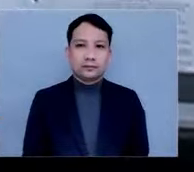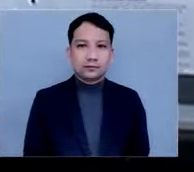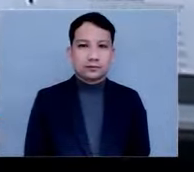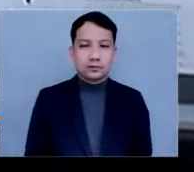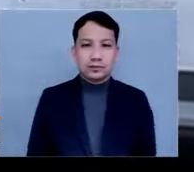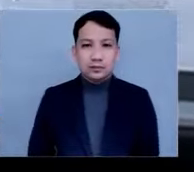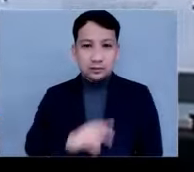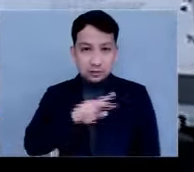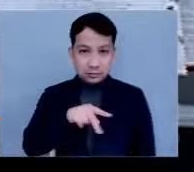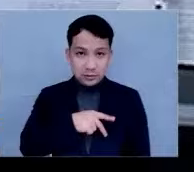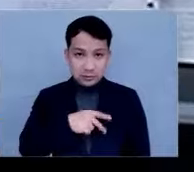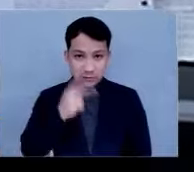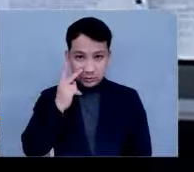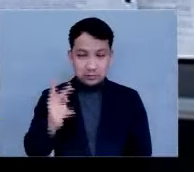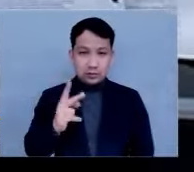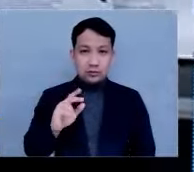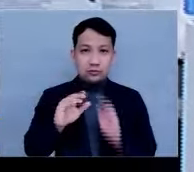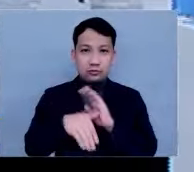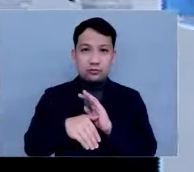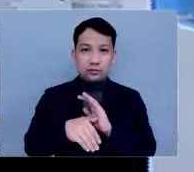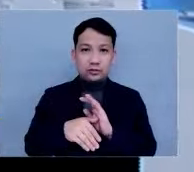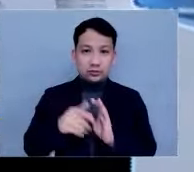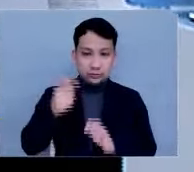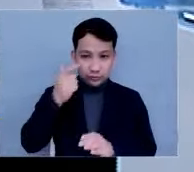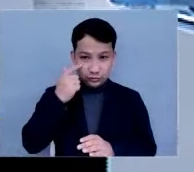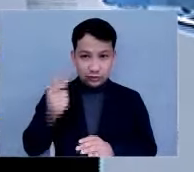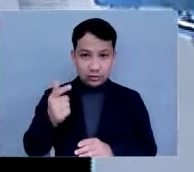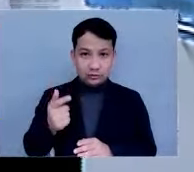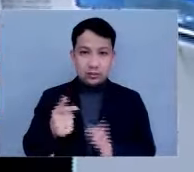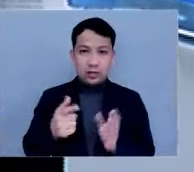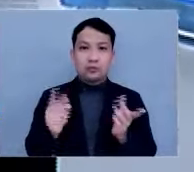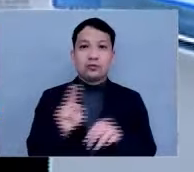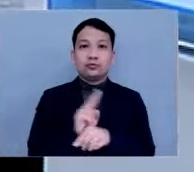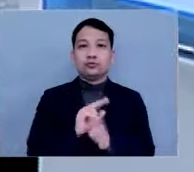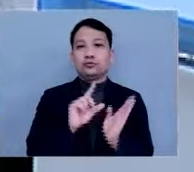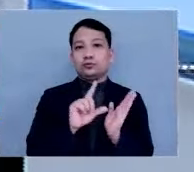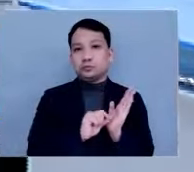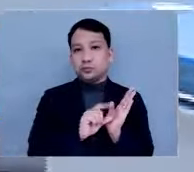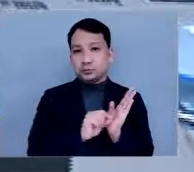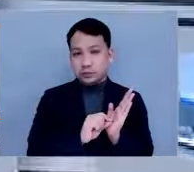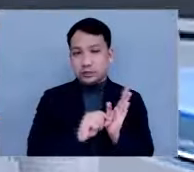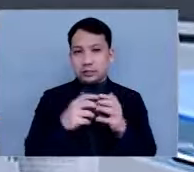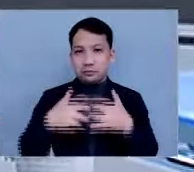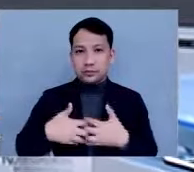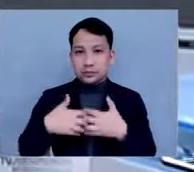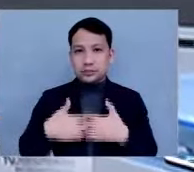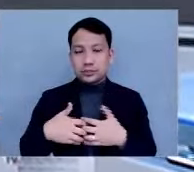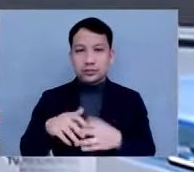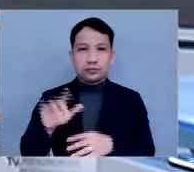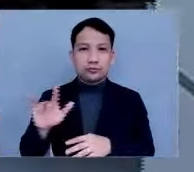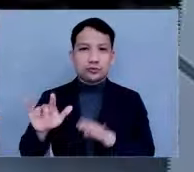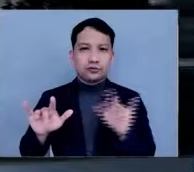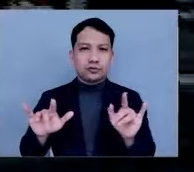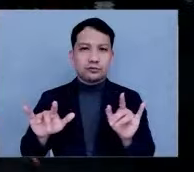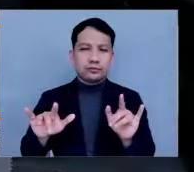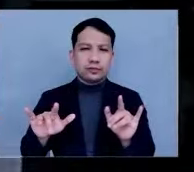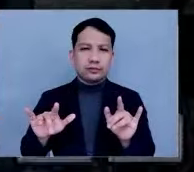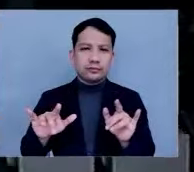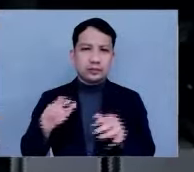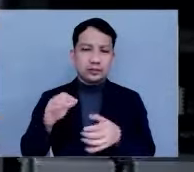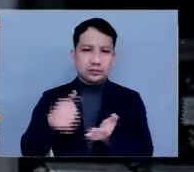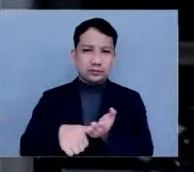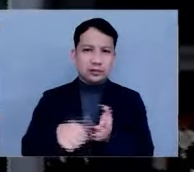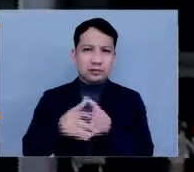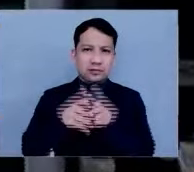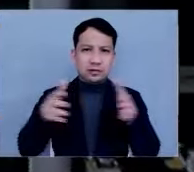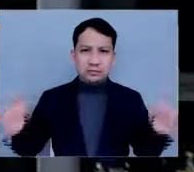Personal na inspeksyon ni COMELEC Chairman George Garcia ang mga gagamiting printer ng balota para sa 2025 midterm elections. Dalawang malaking